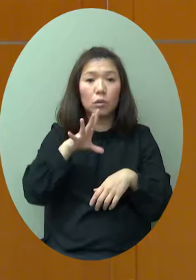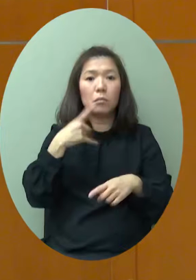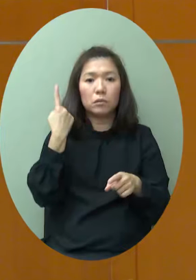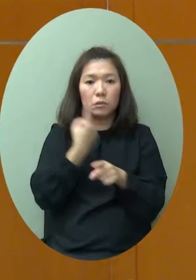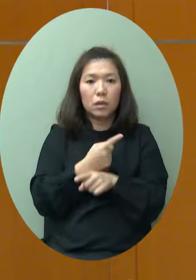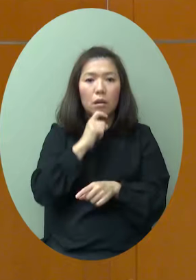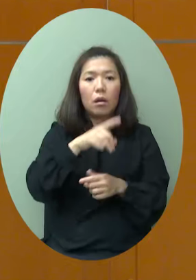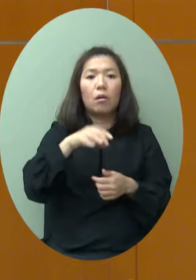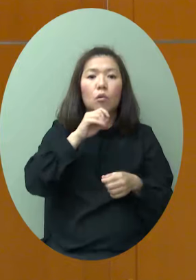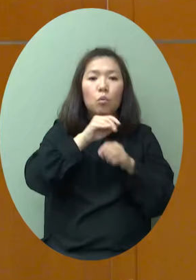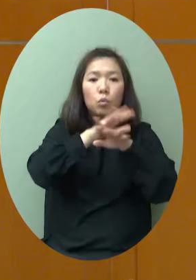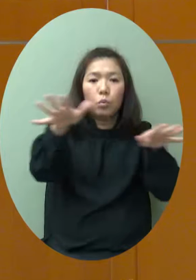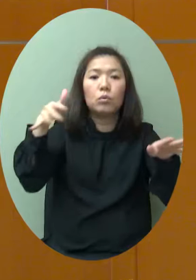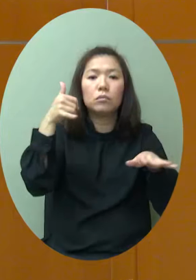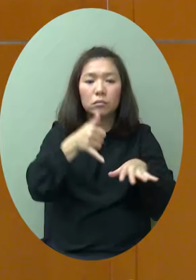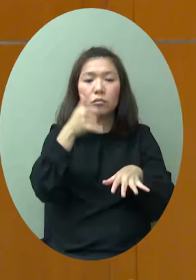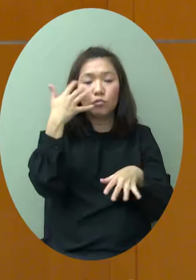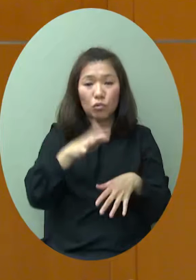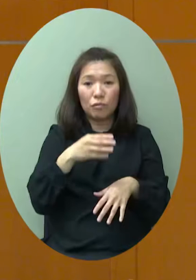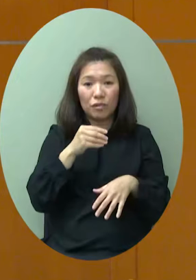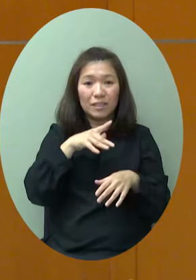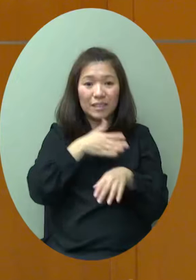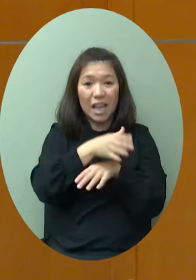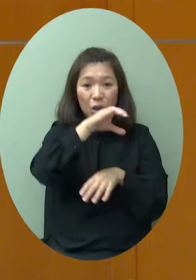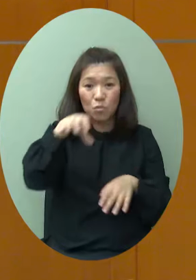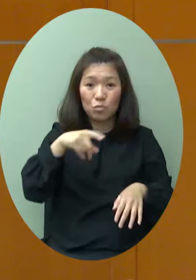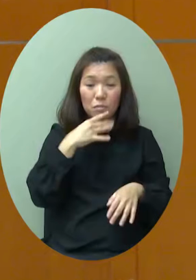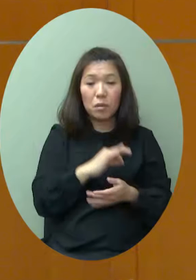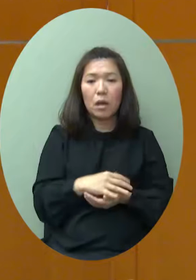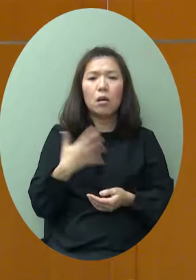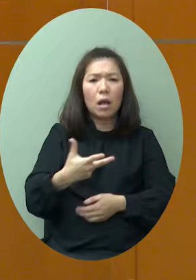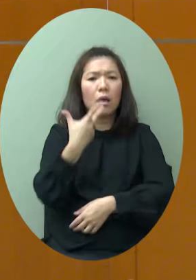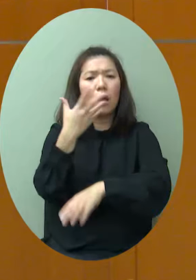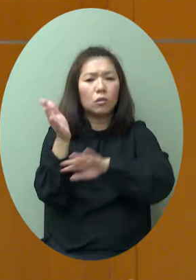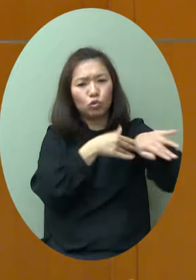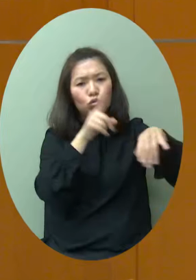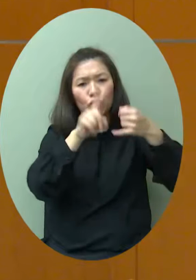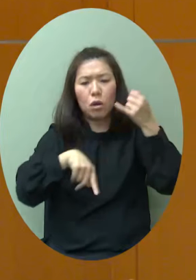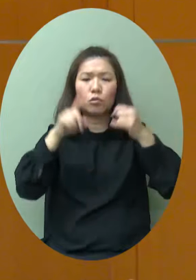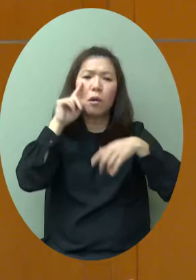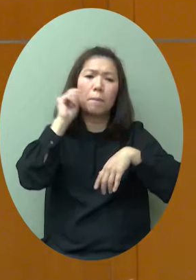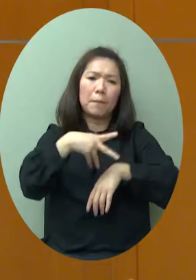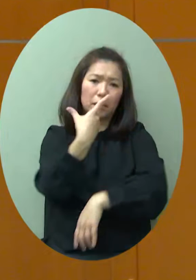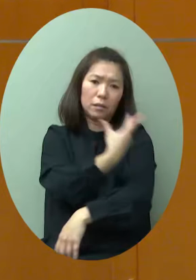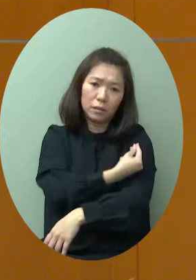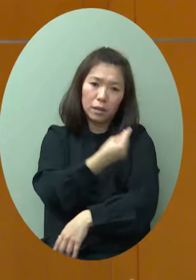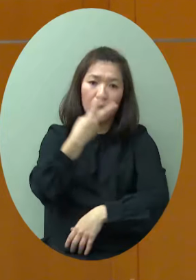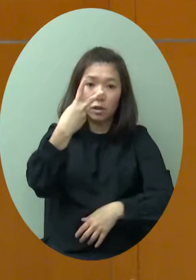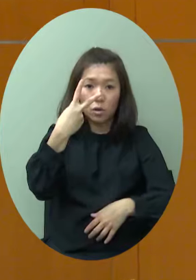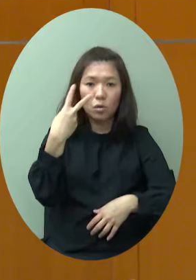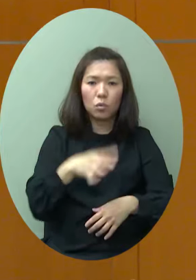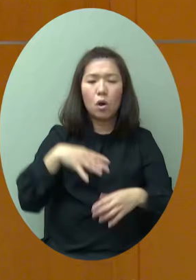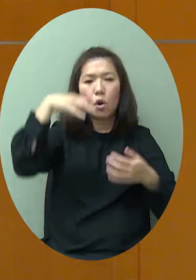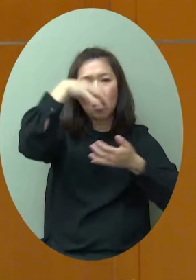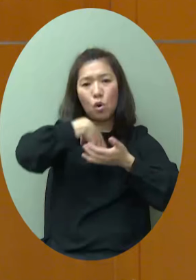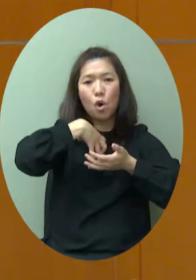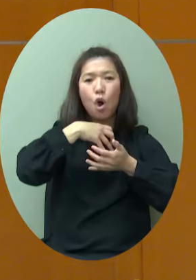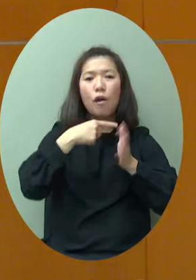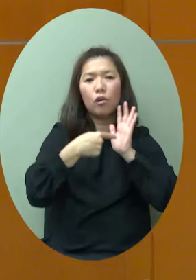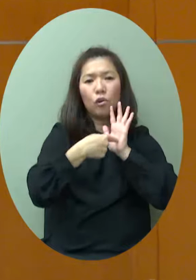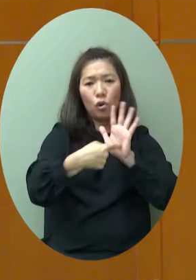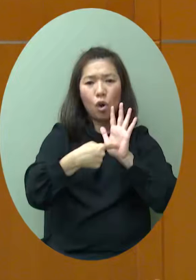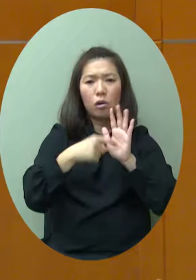咗入社區咧？最後想問打針嗰度咧，其實打兩針之後嗰、那個疫體內嗰個抗體係會